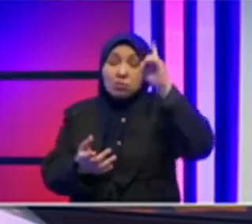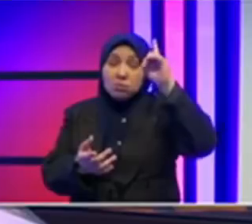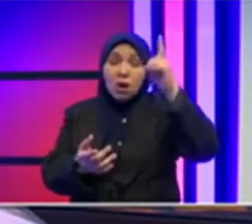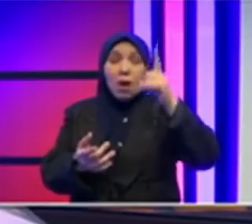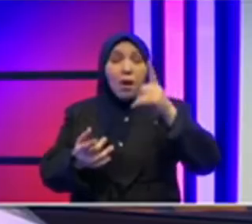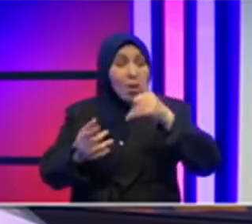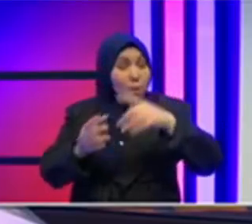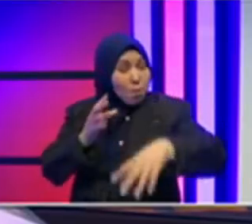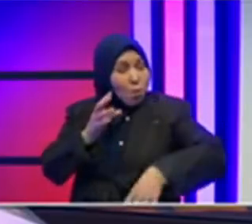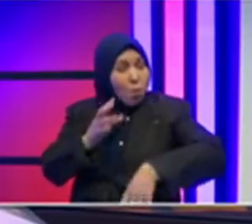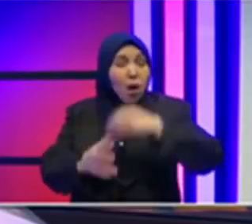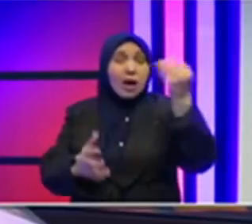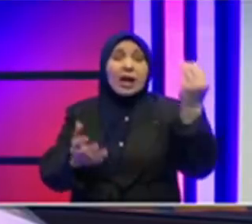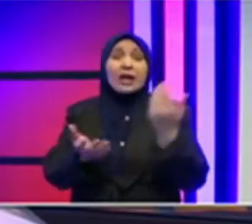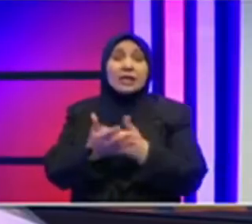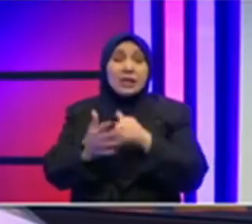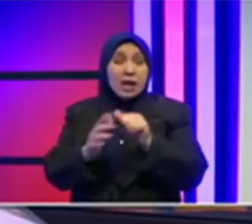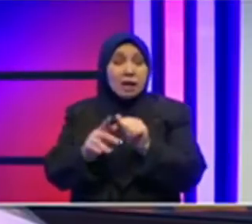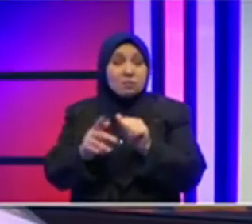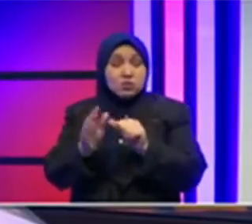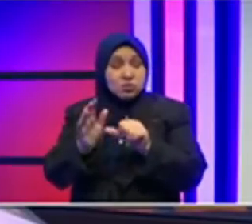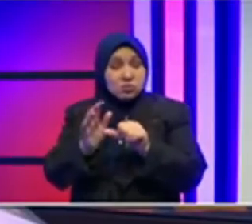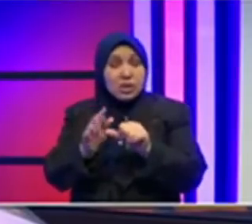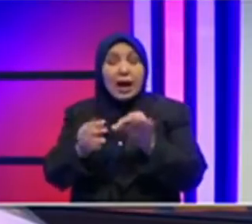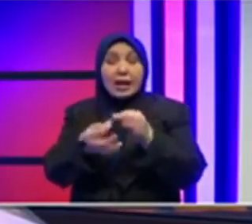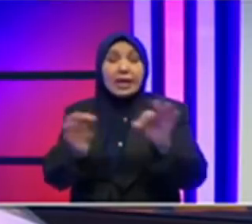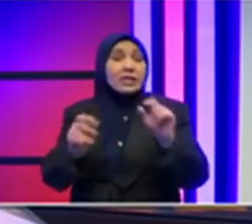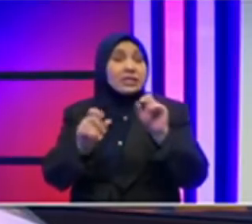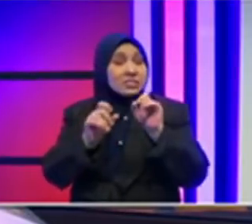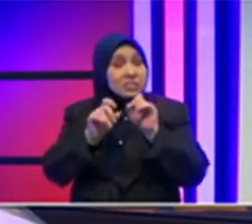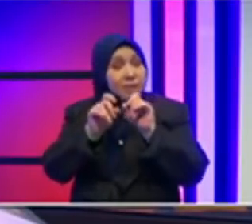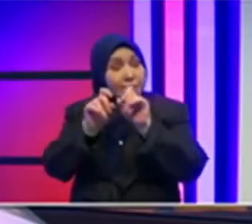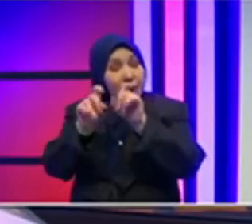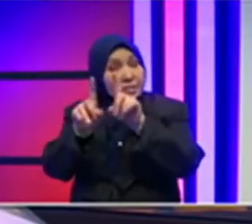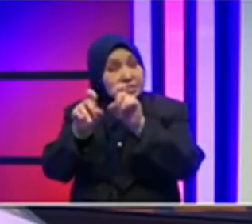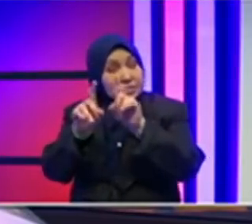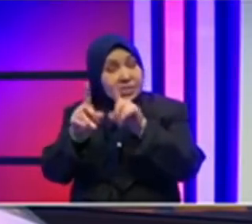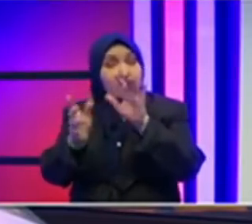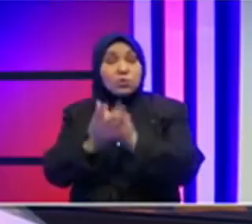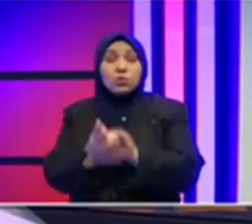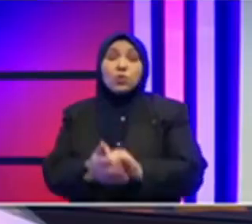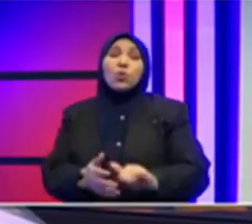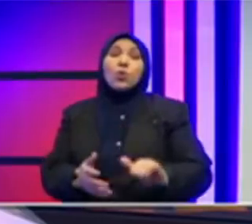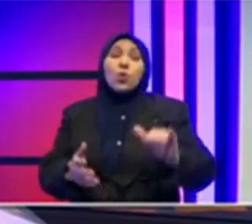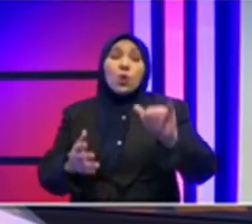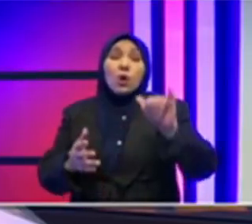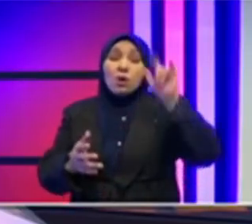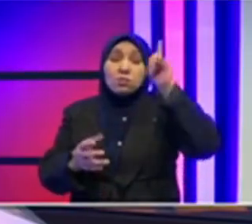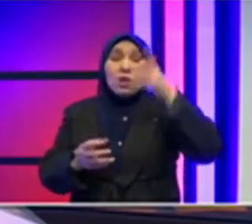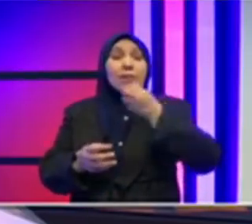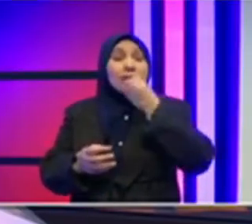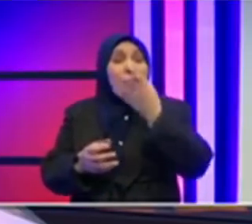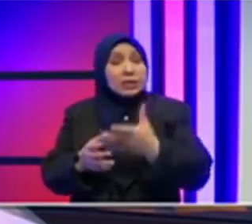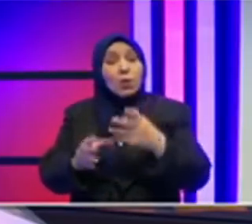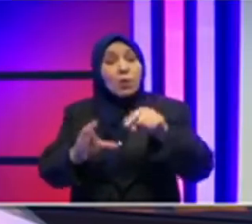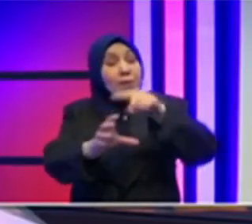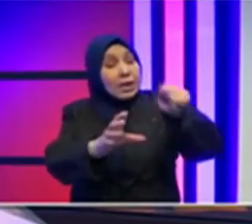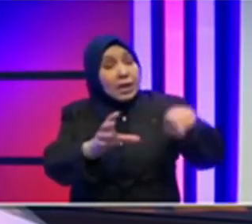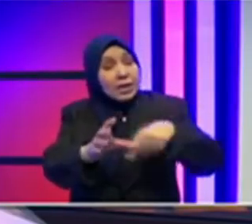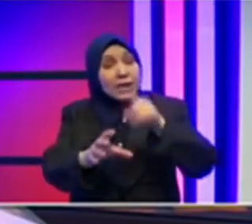ini pada ayat yang 11, maksudnya ya, iaitu wa minan nasi may ya'budullaha ala harfin, mereka